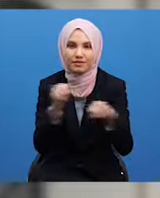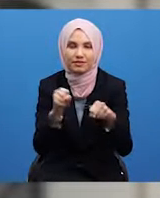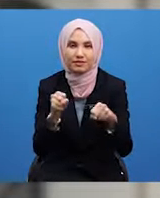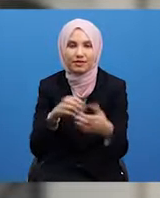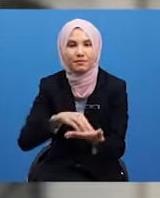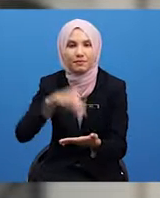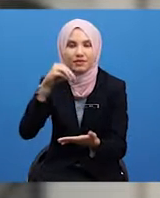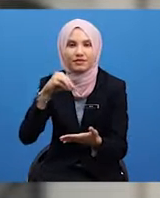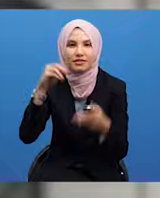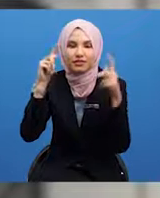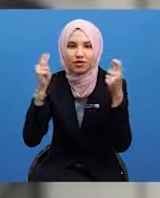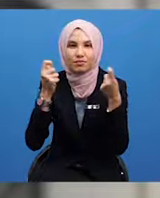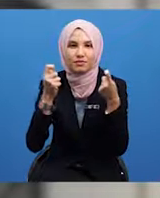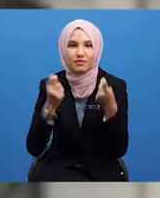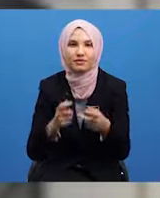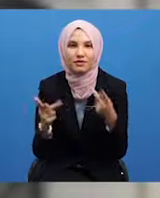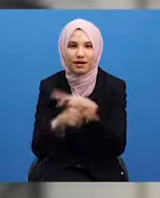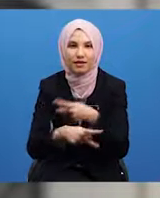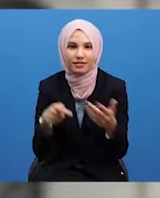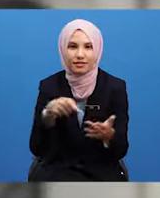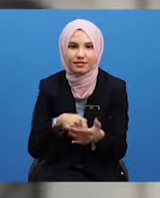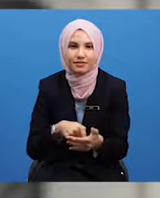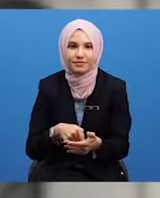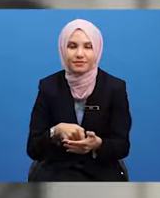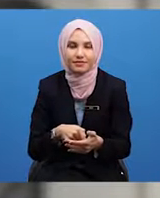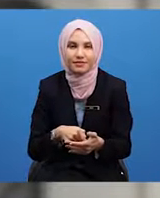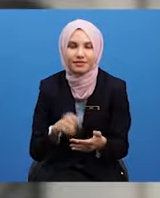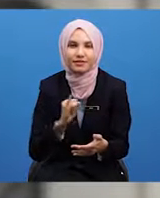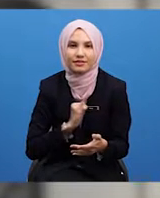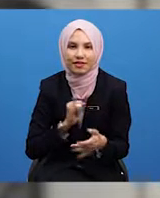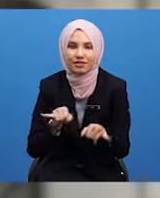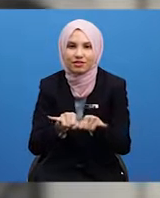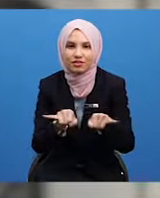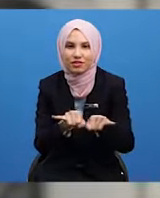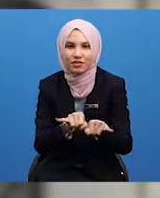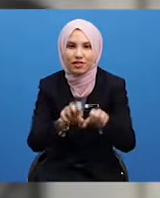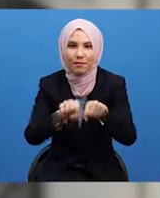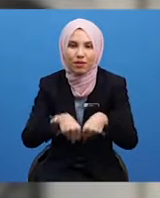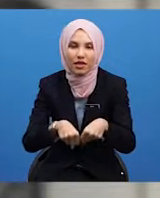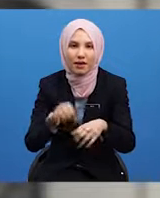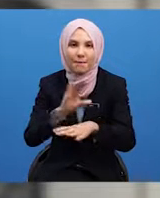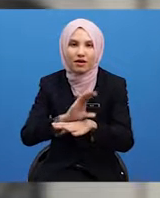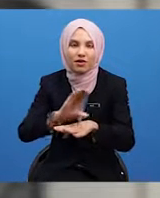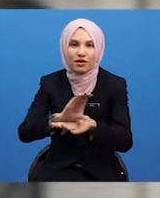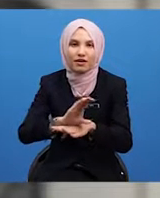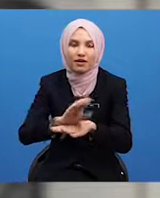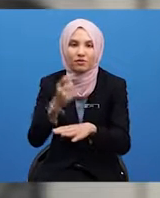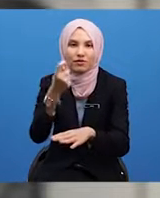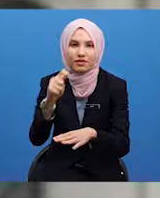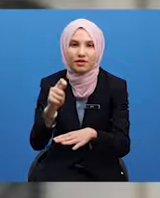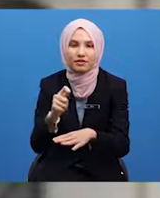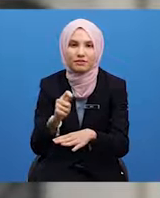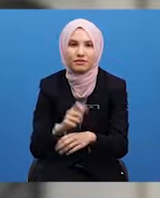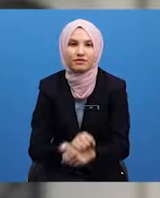mempelajari topik pada episod kali ini? Ya, saya juga. Anda boleh gunakan buku teks sebagai